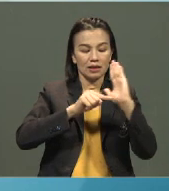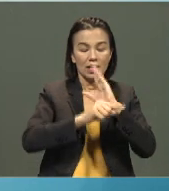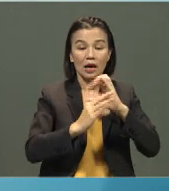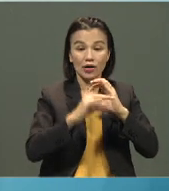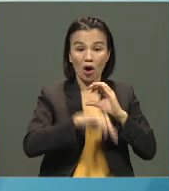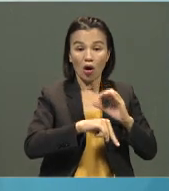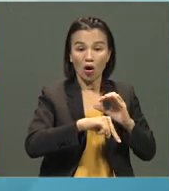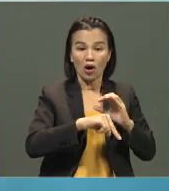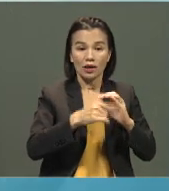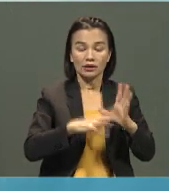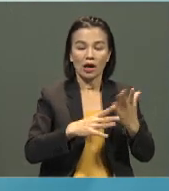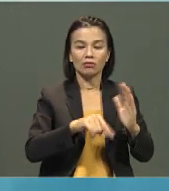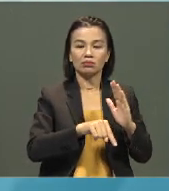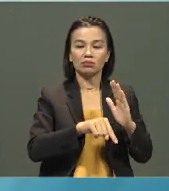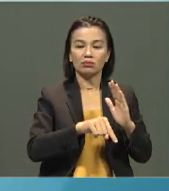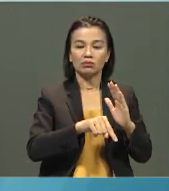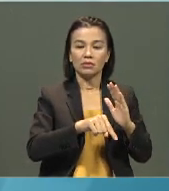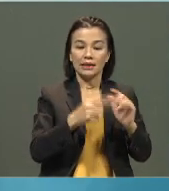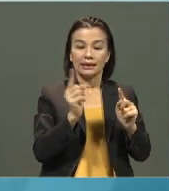ครับเขาก็ได้ออกจากโรงแรมไปเหล่านั้นก็ครับออกจากโรงแรมจังหวัดระยองไปท่าอากาศยานนานาชาติอู่ตะเภานะครับเพื่อไปทำภารกิจต่างทหารที่สาธารณรัฐประชาชนจีนที่ฉันโตแล้วก็กลับมามาในวันเดียวกันก็มาเข้าพักเที่ยงแรมที่เดิมนะครับที่จังหวัดระยองนะครับวันที่10